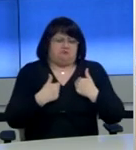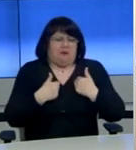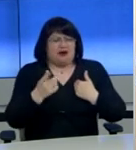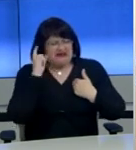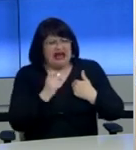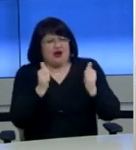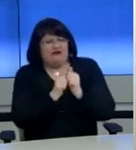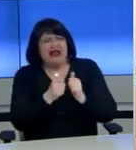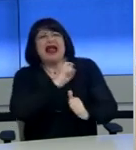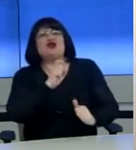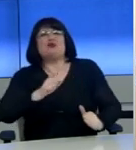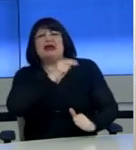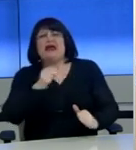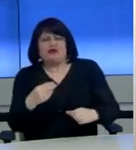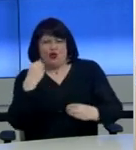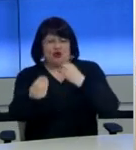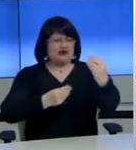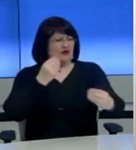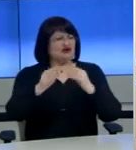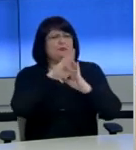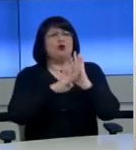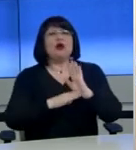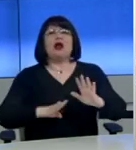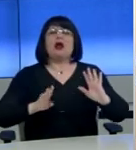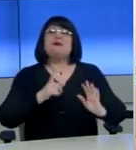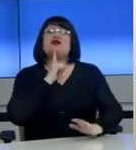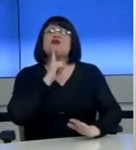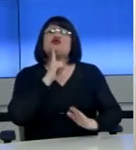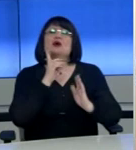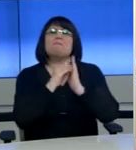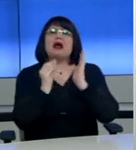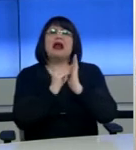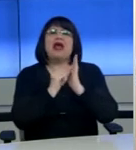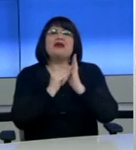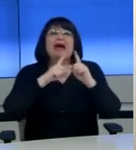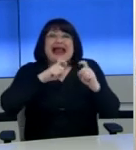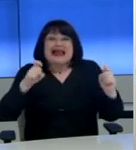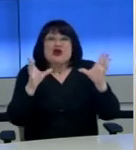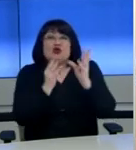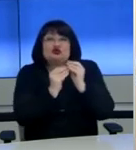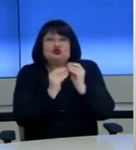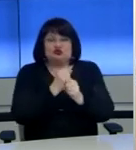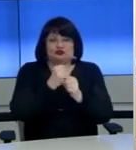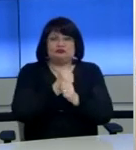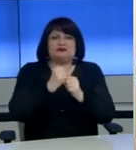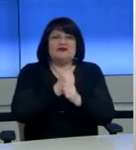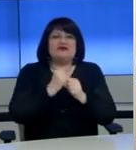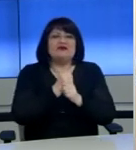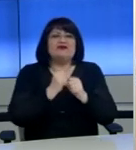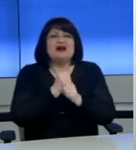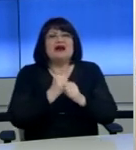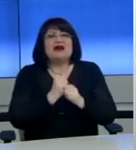ακόμη και εκατομμυρίων ευρώ, όπως η προμήθεια υγειονομικού υλικού από την 6η